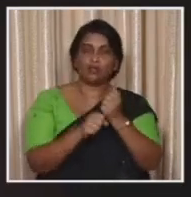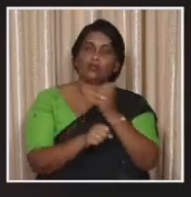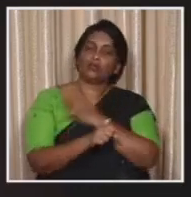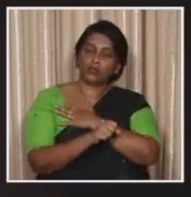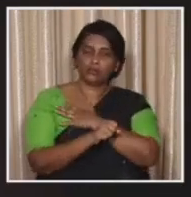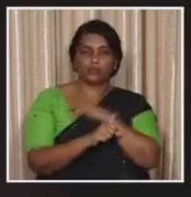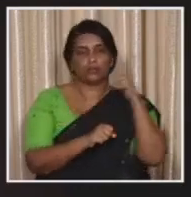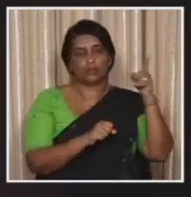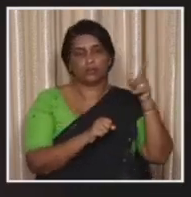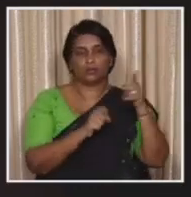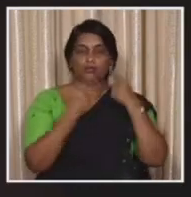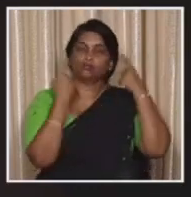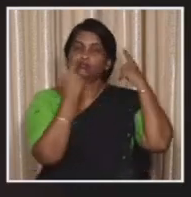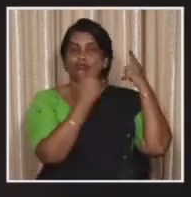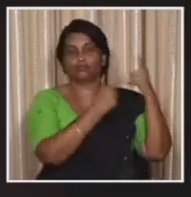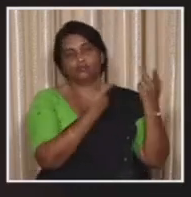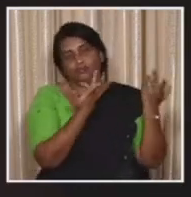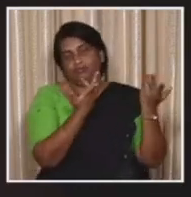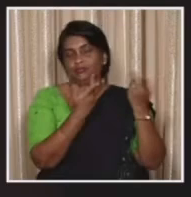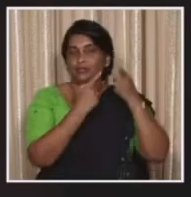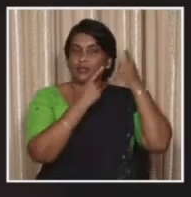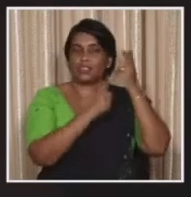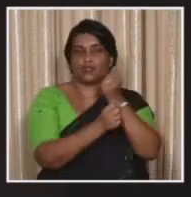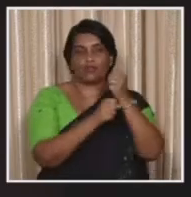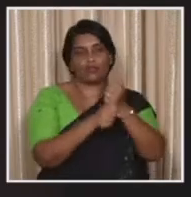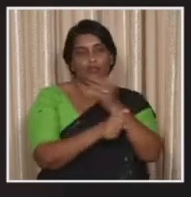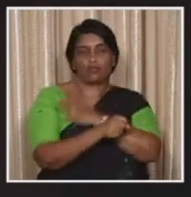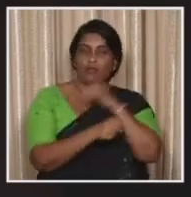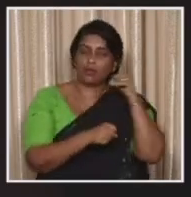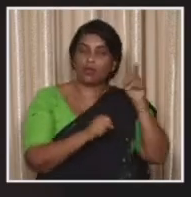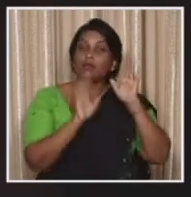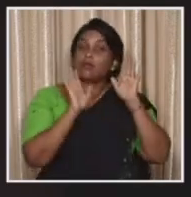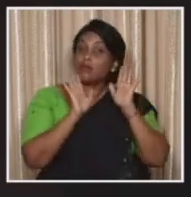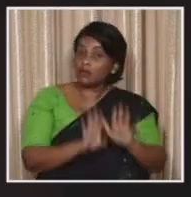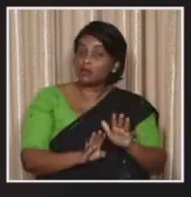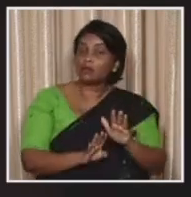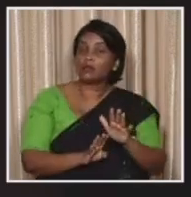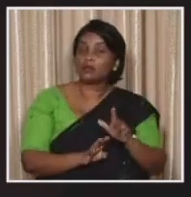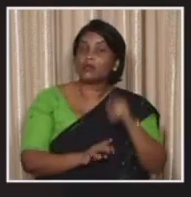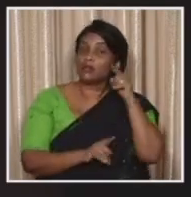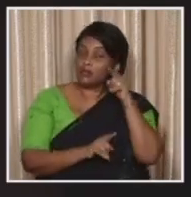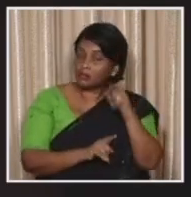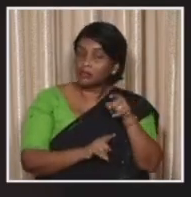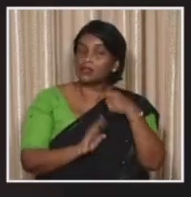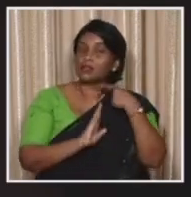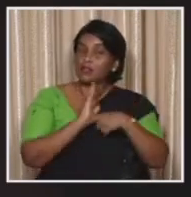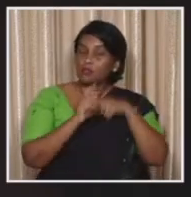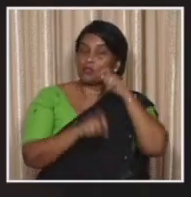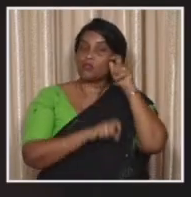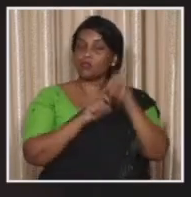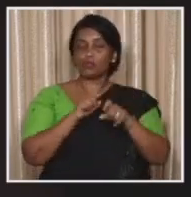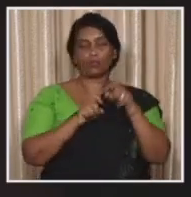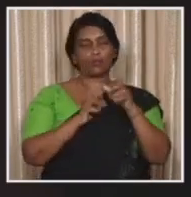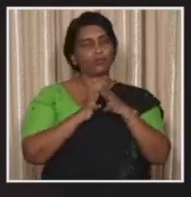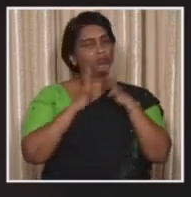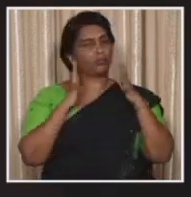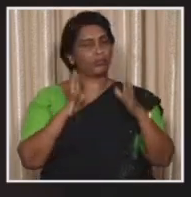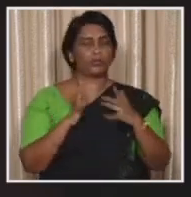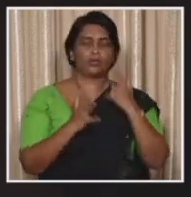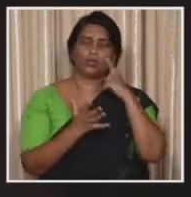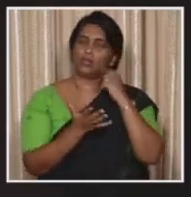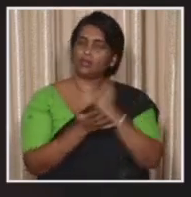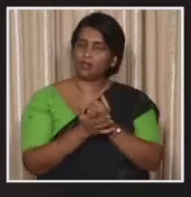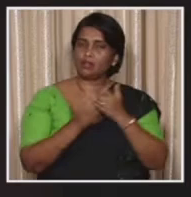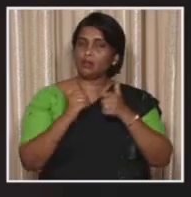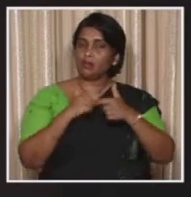රාජපක්ෂ මහත්තයාගේ account එකට කවුරුත් දා නිසා අපි ඒකේ ඒ account එකේ තියමු හැබැයි ඒ මේ රටේ ගොවි ජනතාව මහා දැඩි